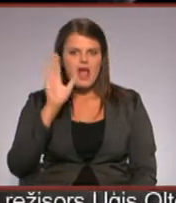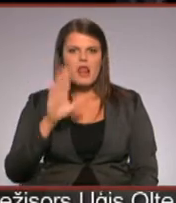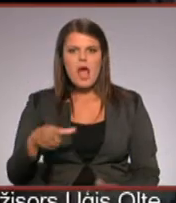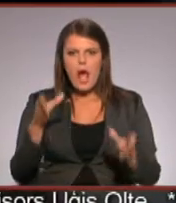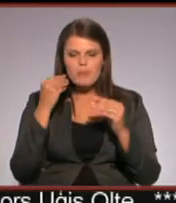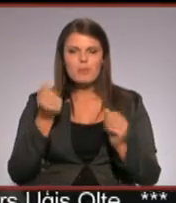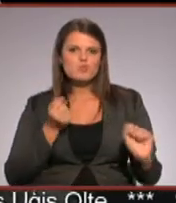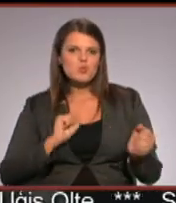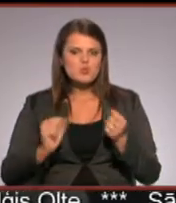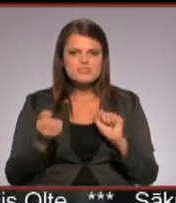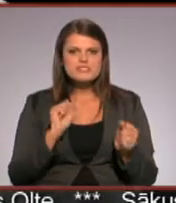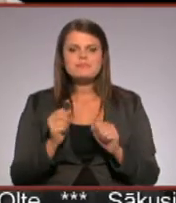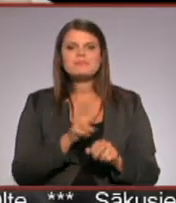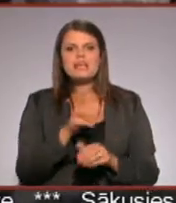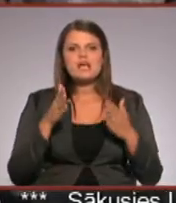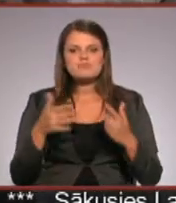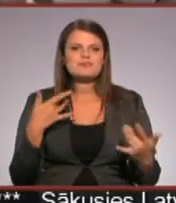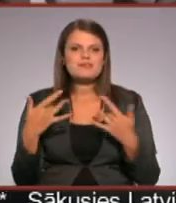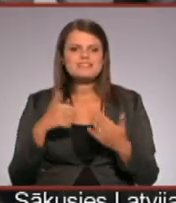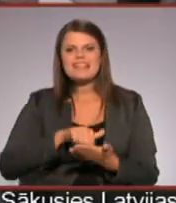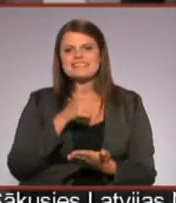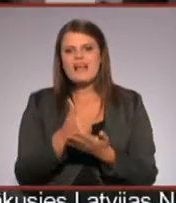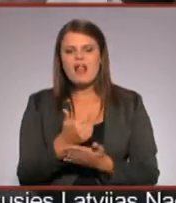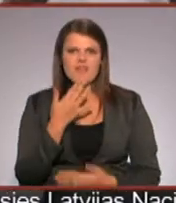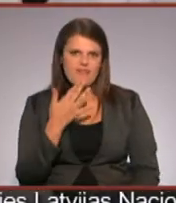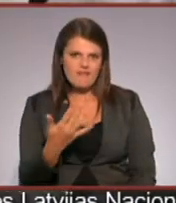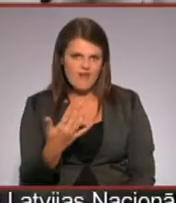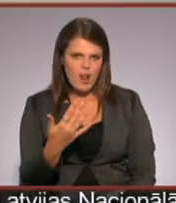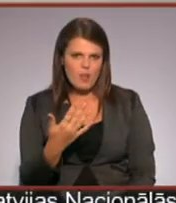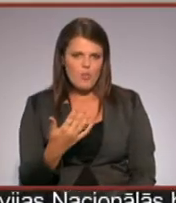apgūtu pustības, kas tad arī būs izrādes galvenā valoda.